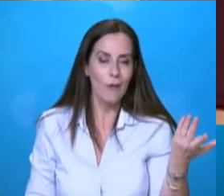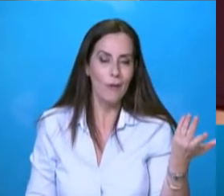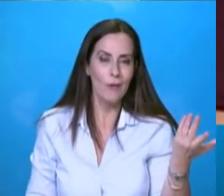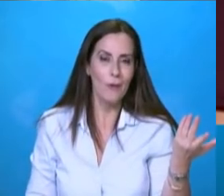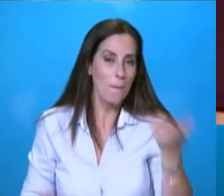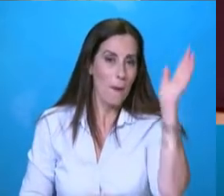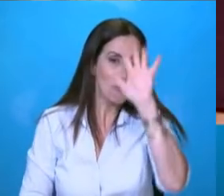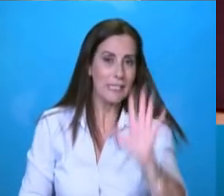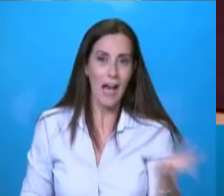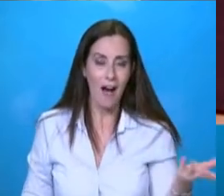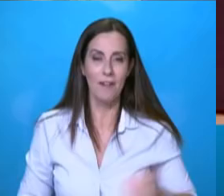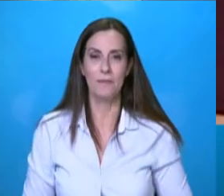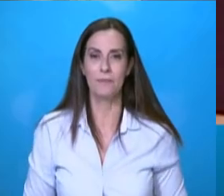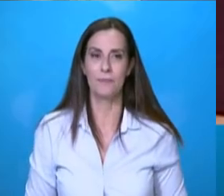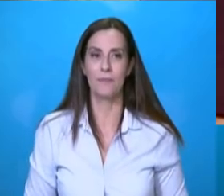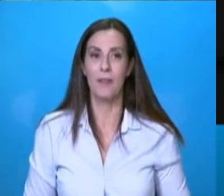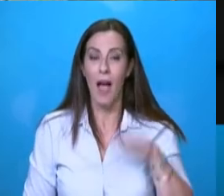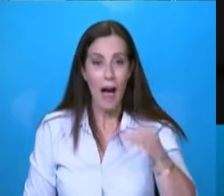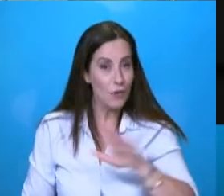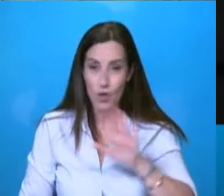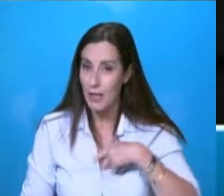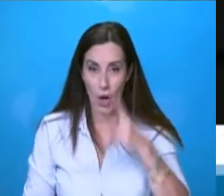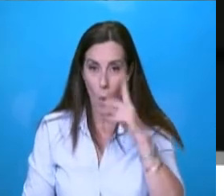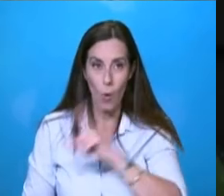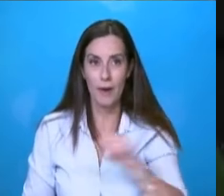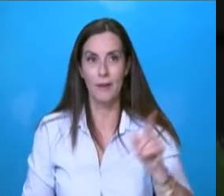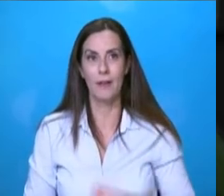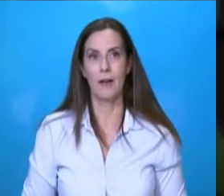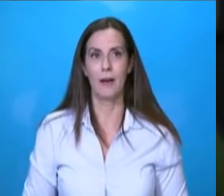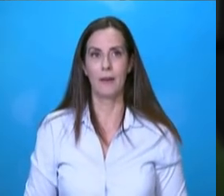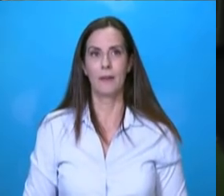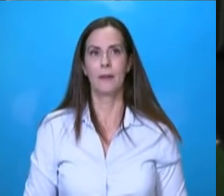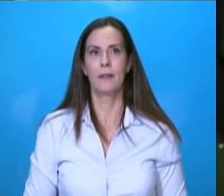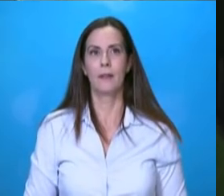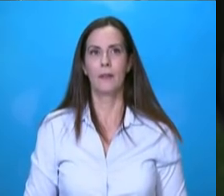מה קורה על המסך. אפילו בלי לראות.